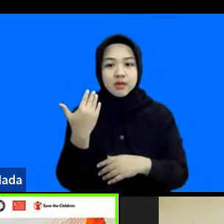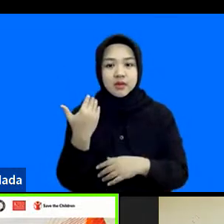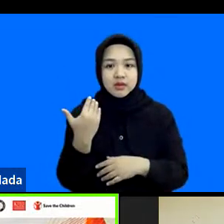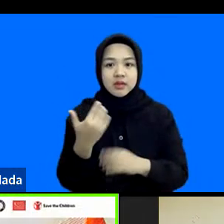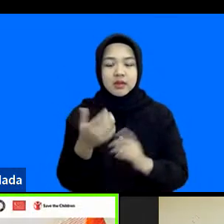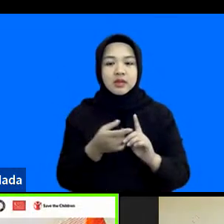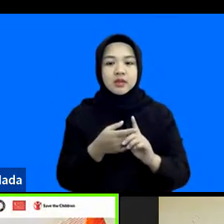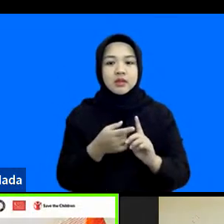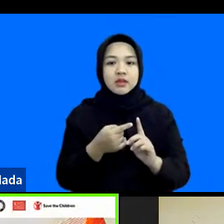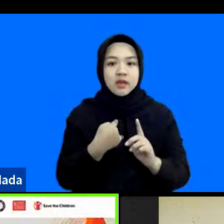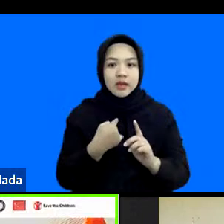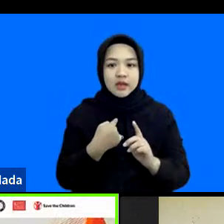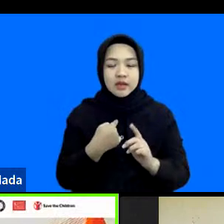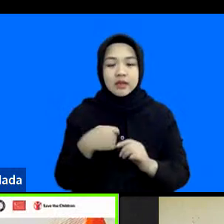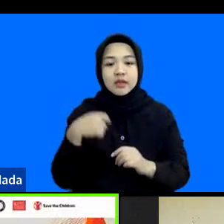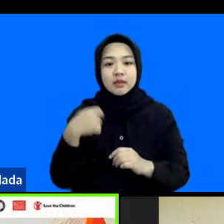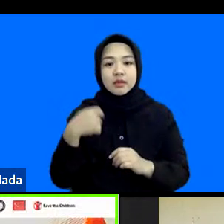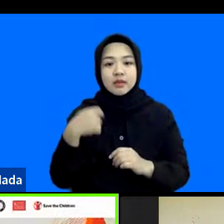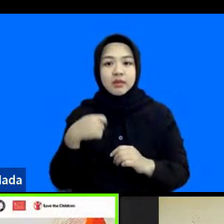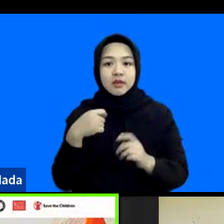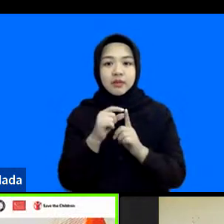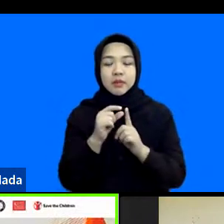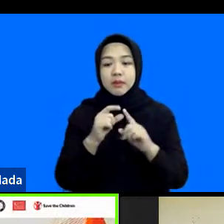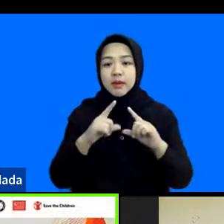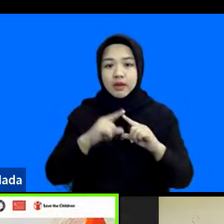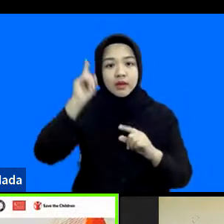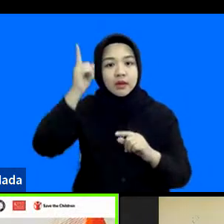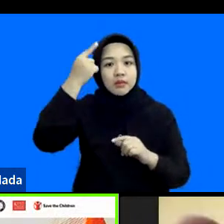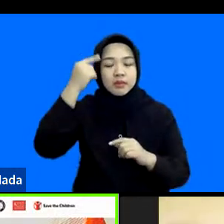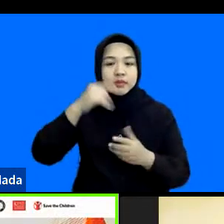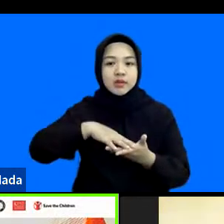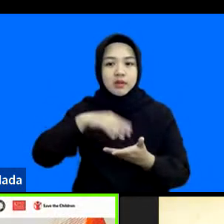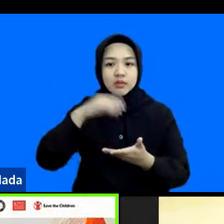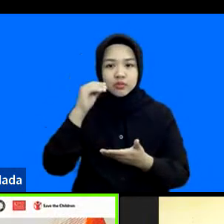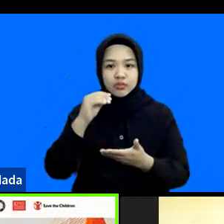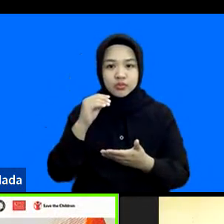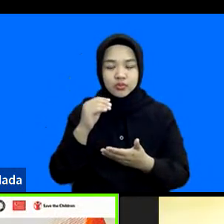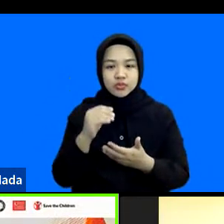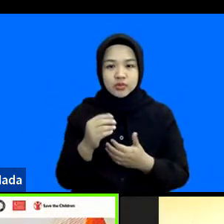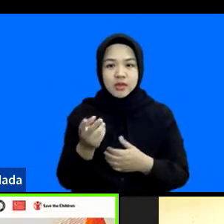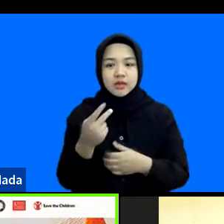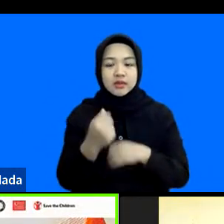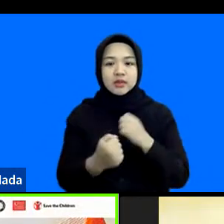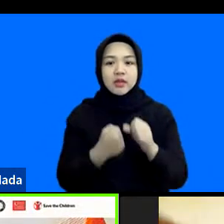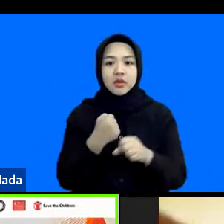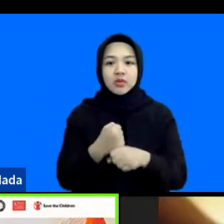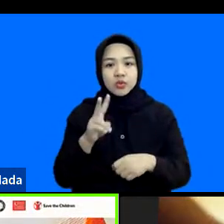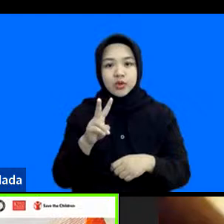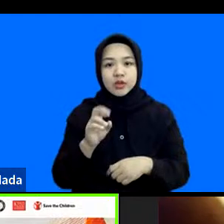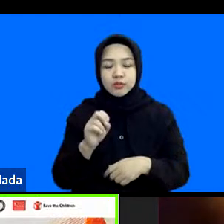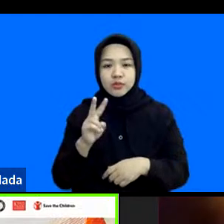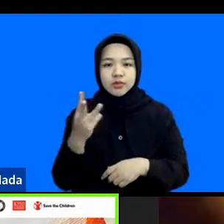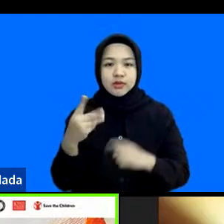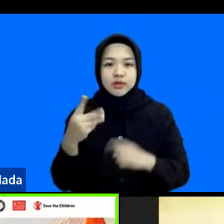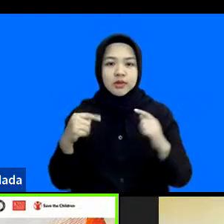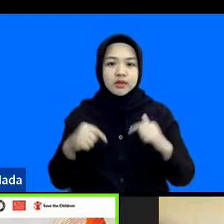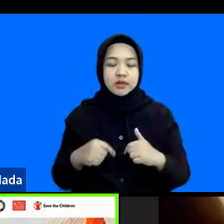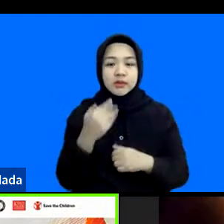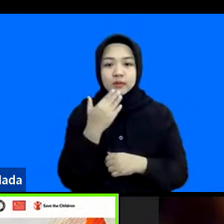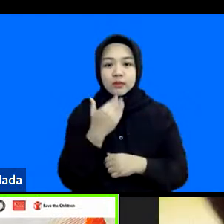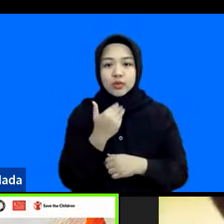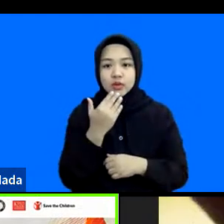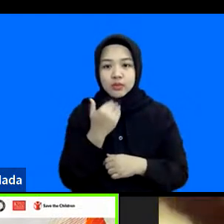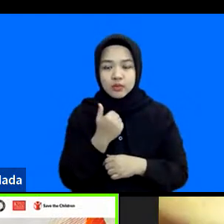terstandarisasi dari Kemen PPPA, pemerintah pusat ya, di tahun 2023 ini.